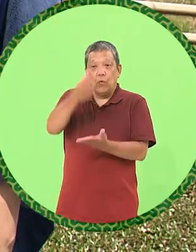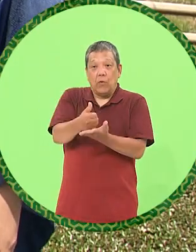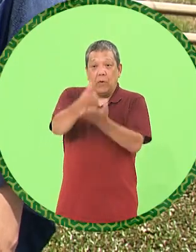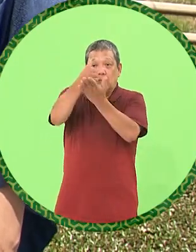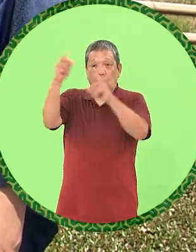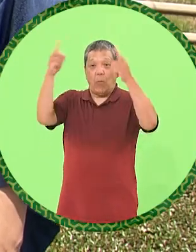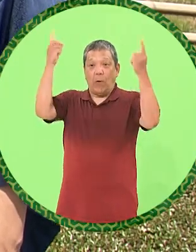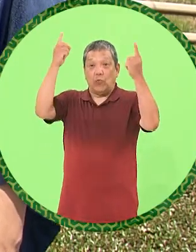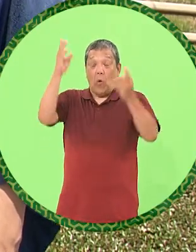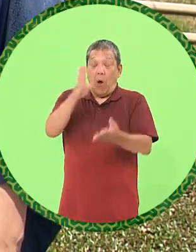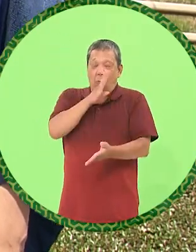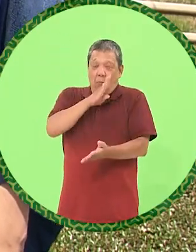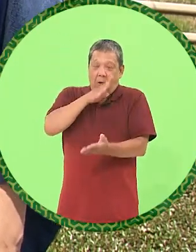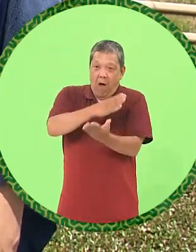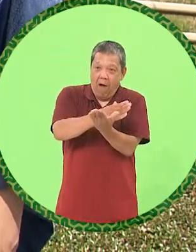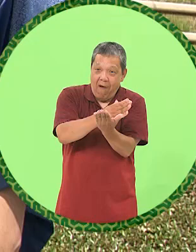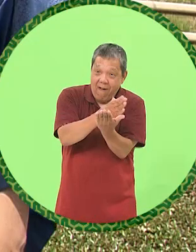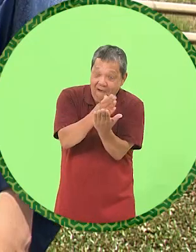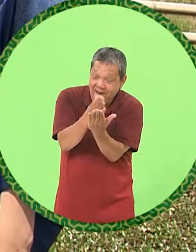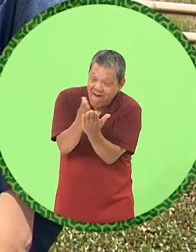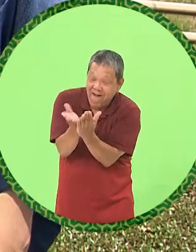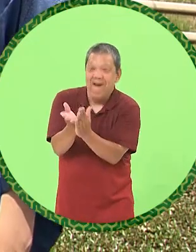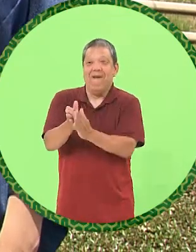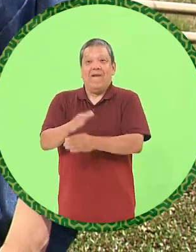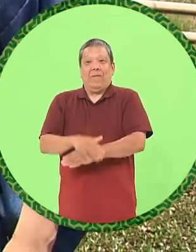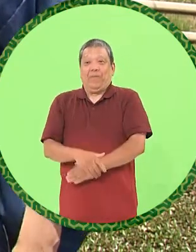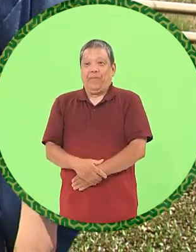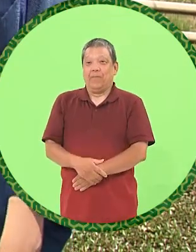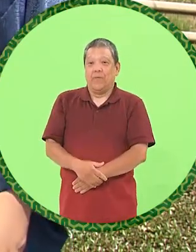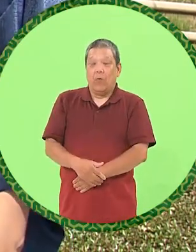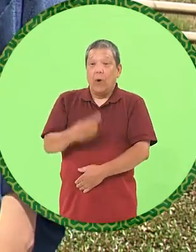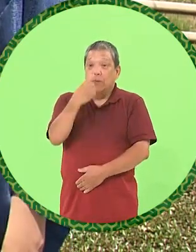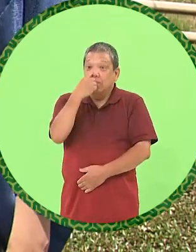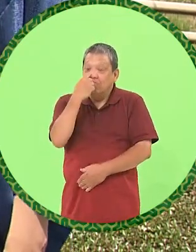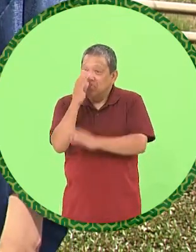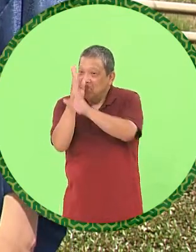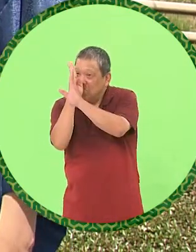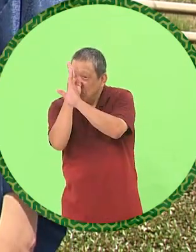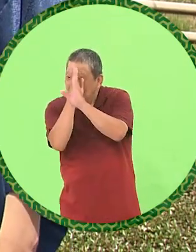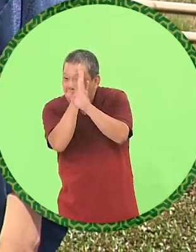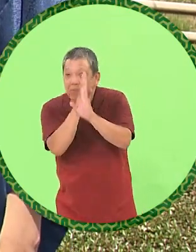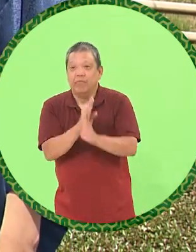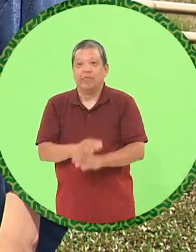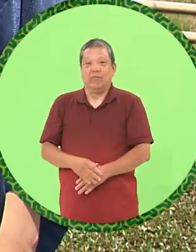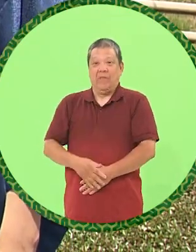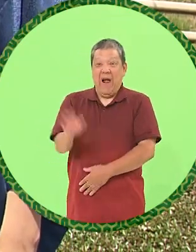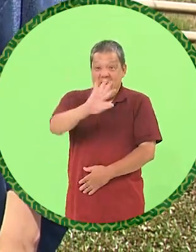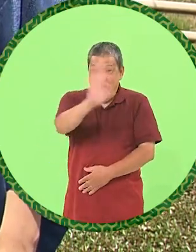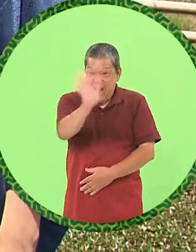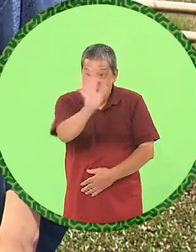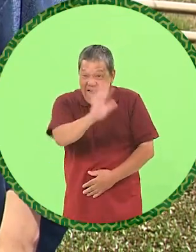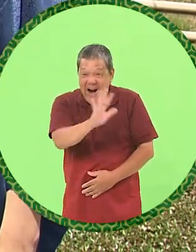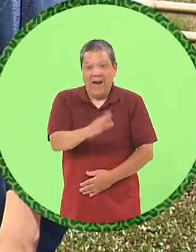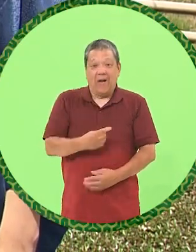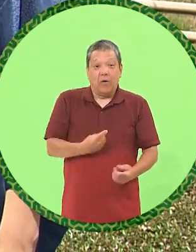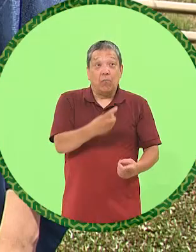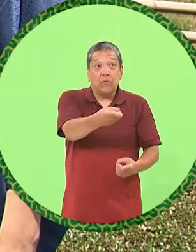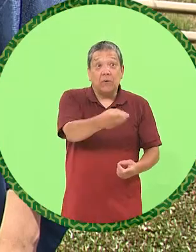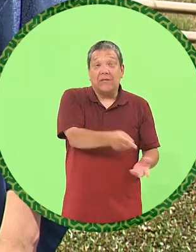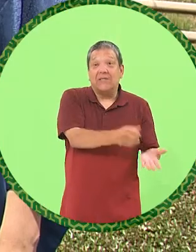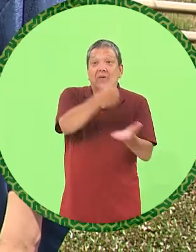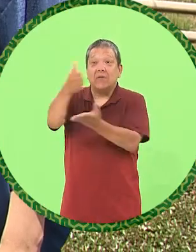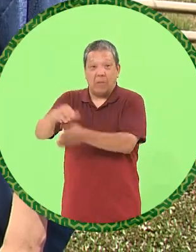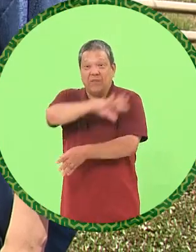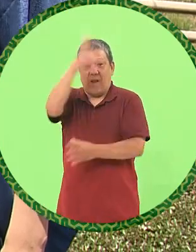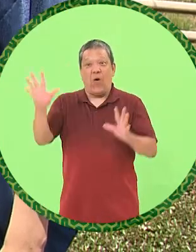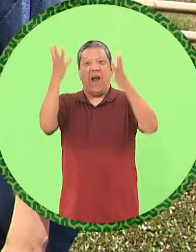いやー、元就さんのお祭り見逃せないイベントが盛りだくさんでしたよ。 わしもお忍びで行ってみるかの。